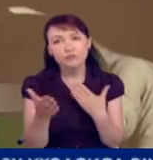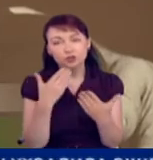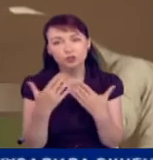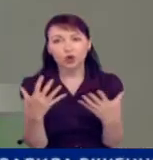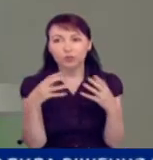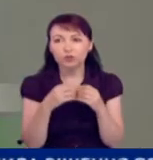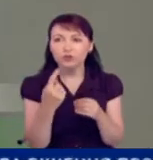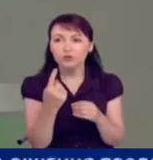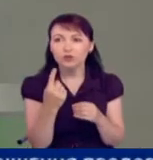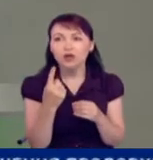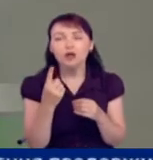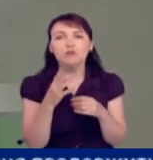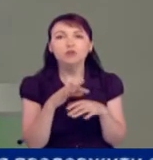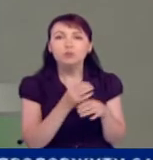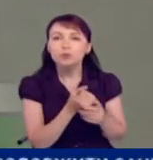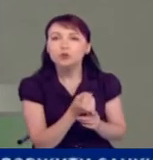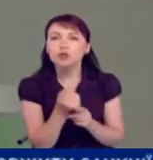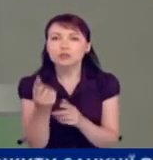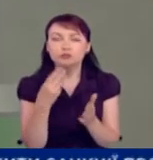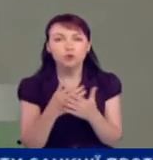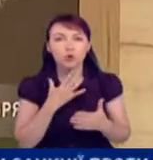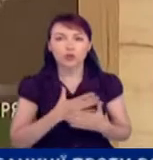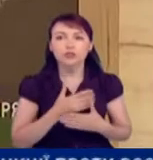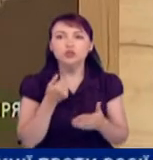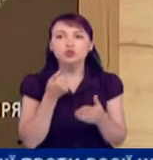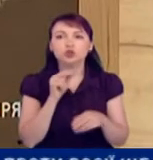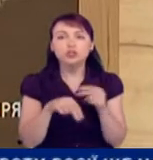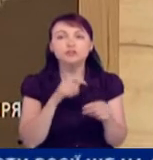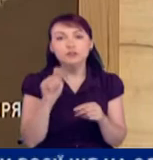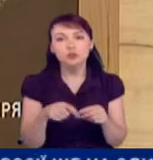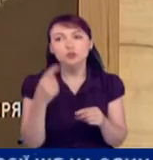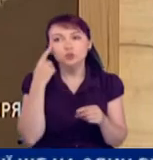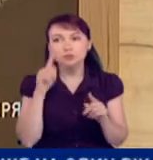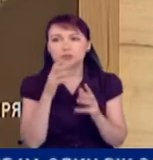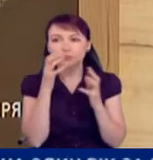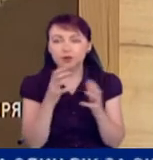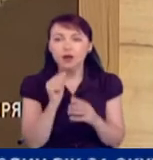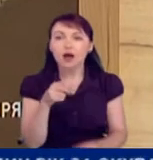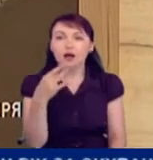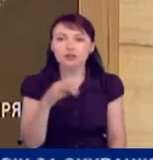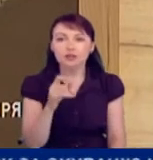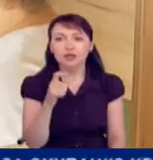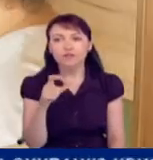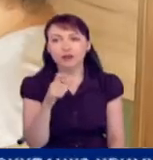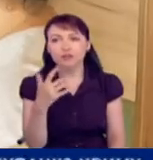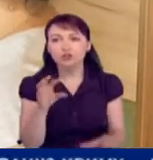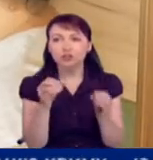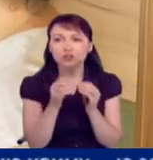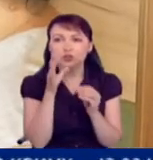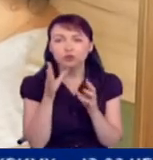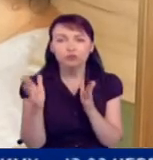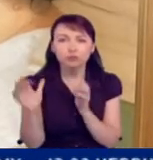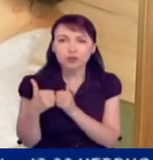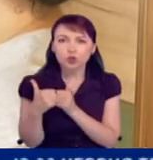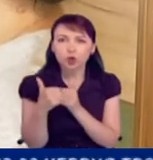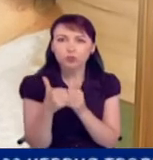їх одне. Вони пронесли своє кохання через війну та зуміли його зберегти. Андрій та Євгенія разом вже 10 років пліч-опліч